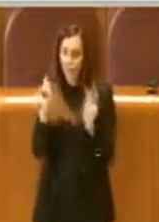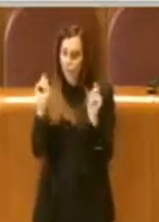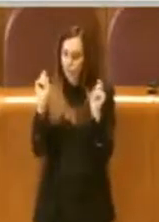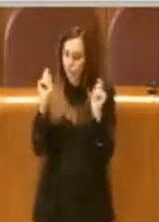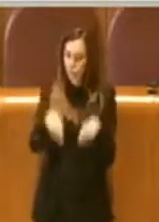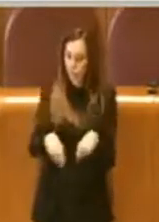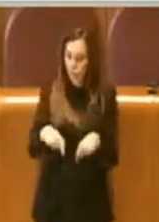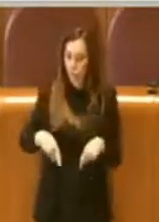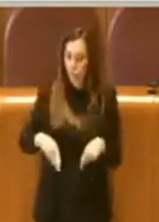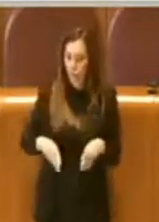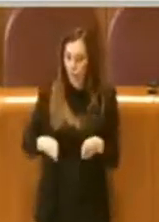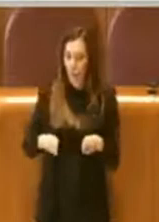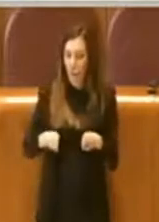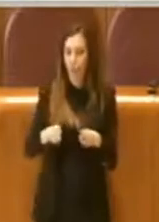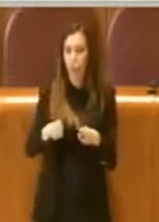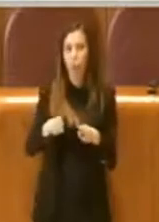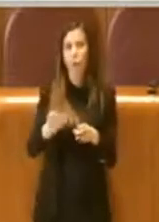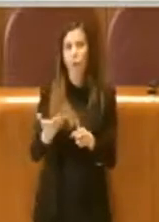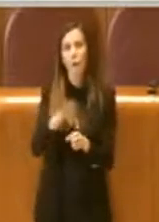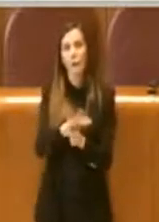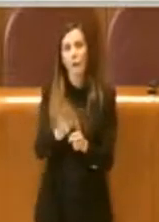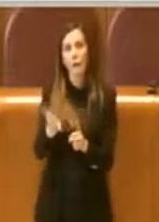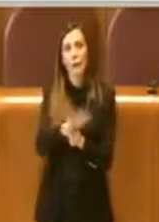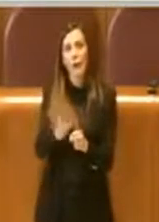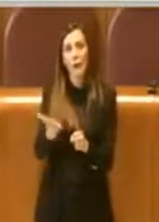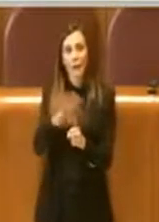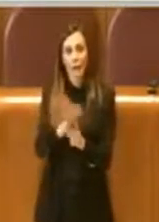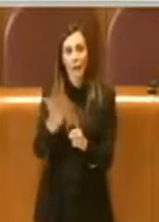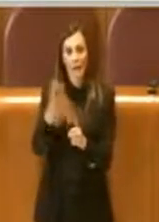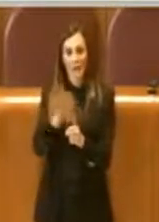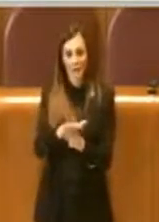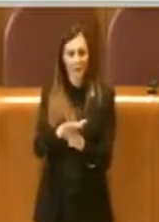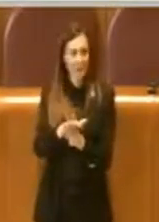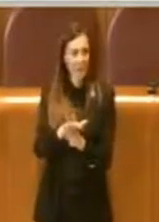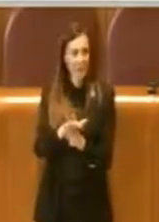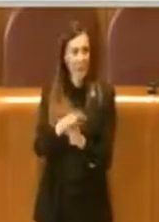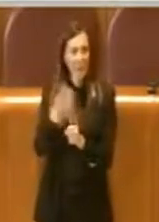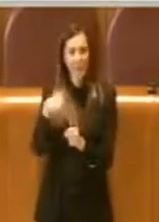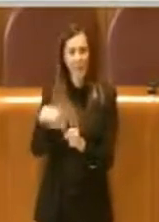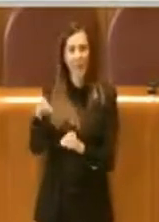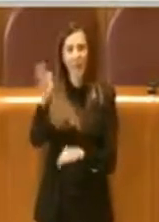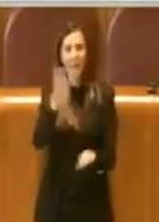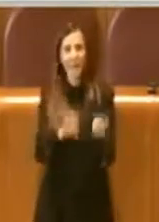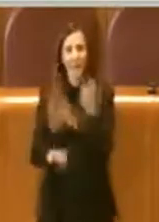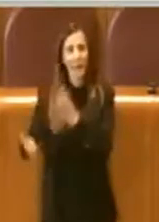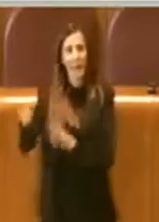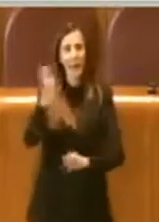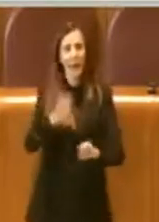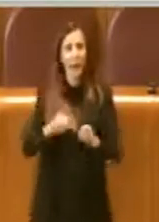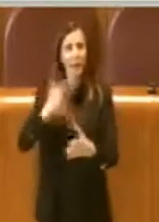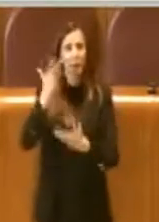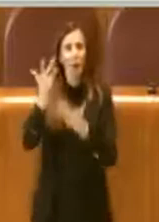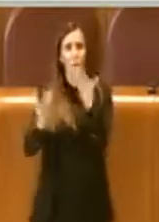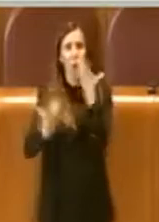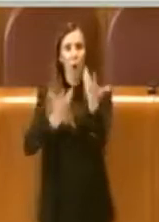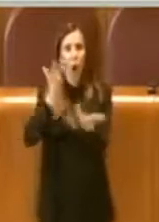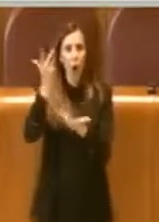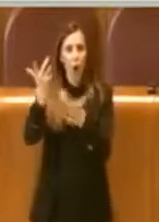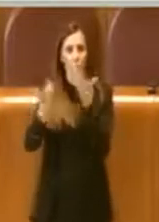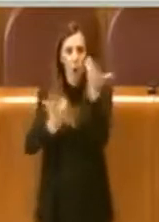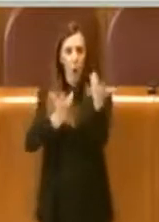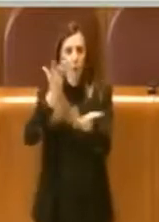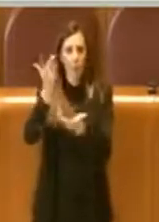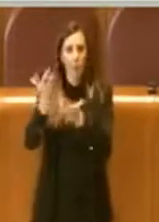un percorso di risanamento per il Teatro dell'Opera.